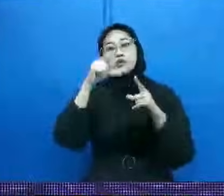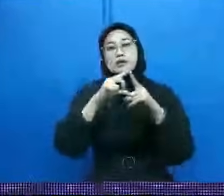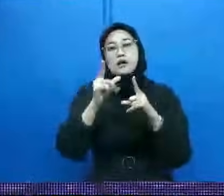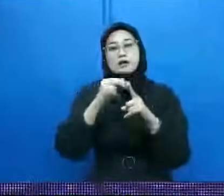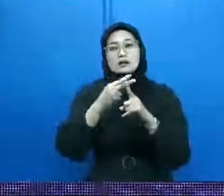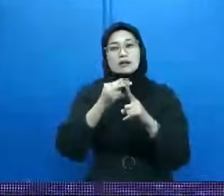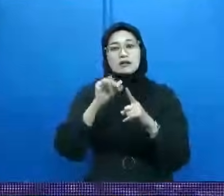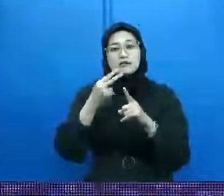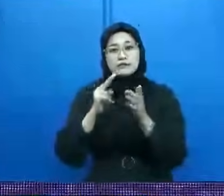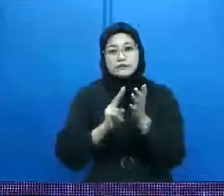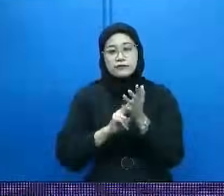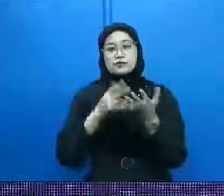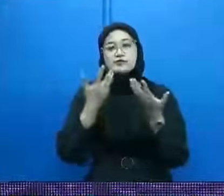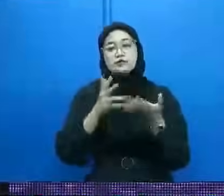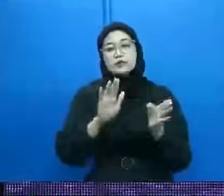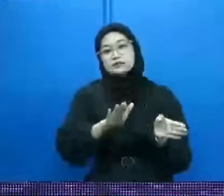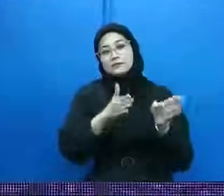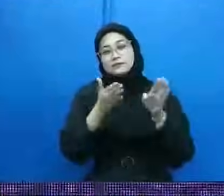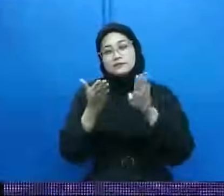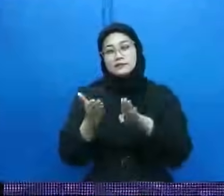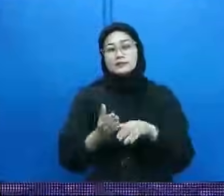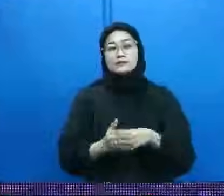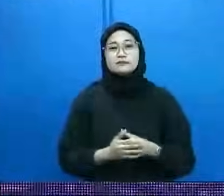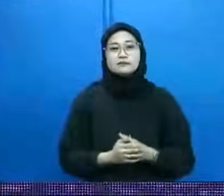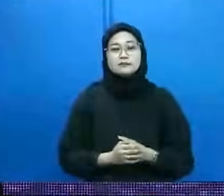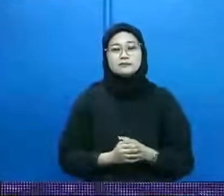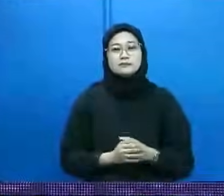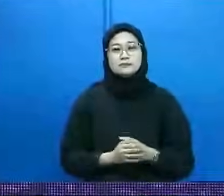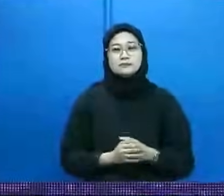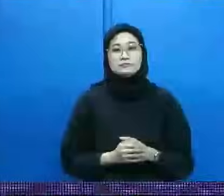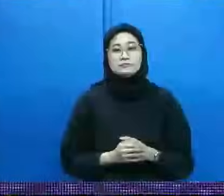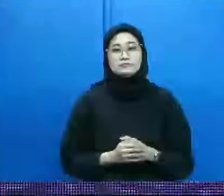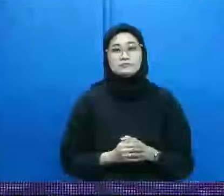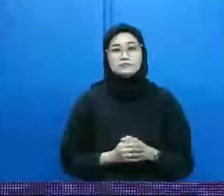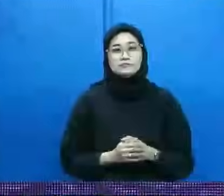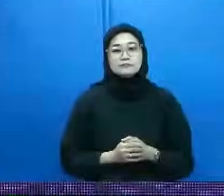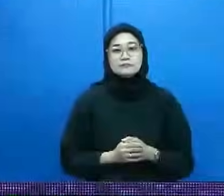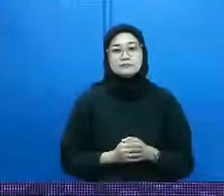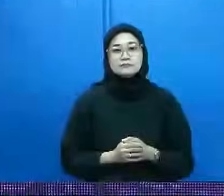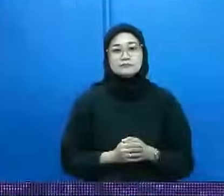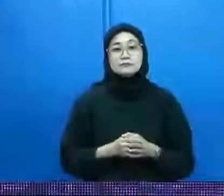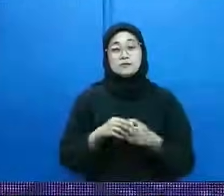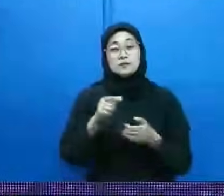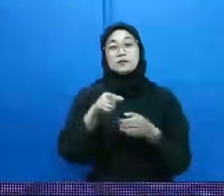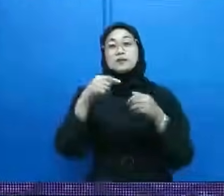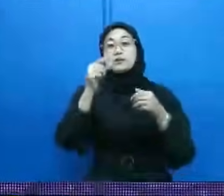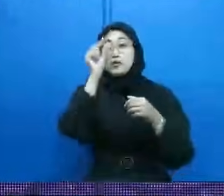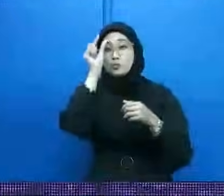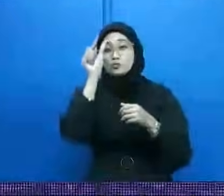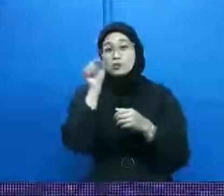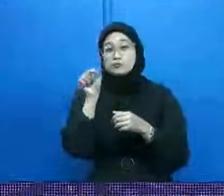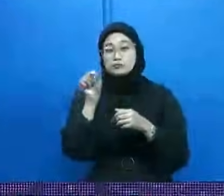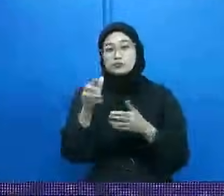wa taala. Cuma satu yang keduluin. Beliau sudah siapkan tempat kuburnya, sudah siapkan